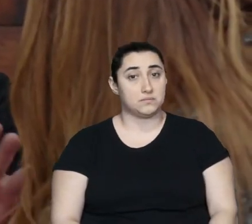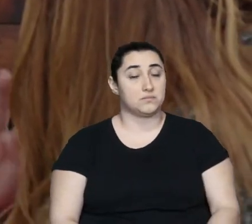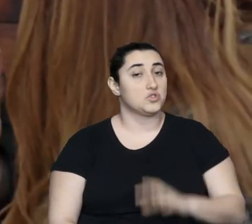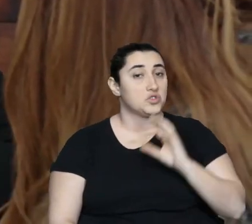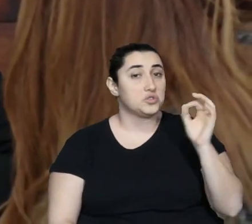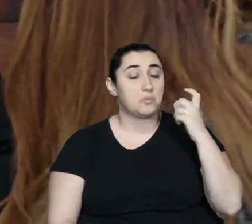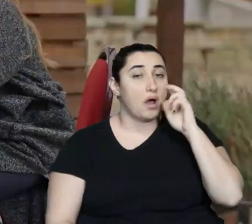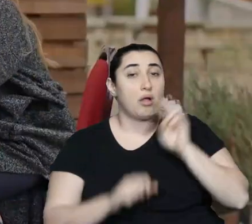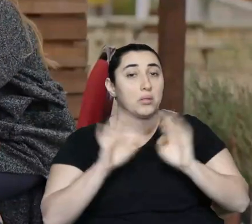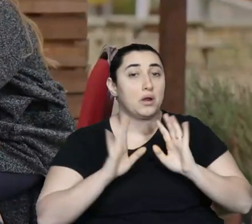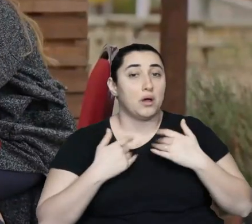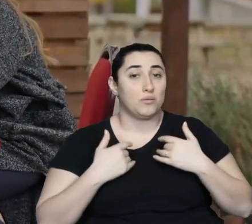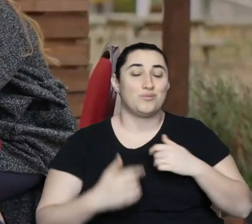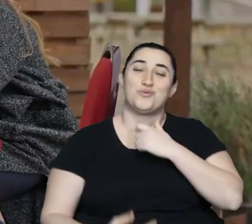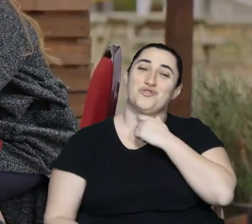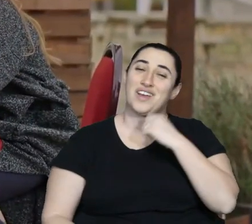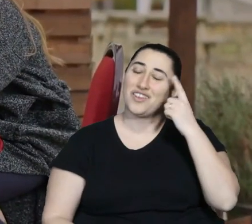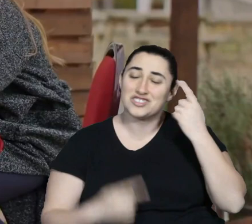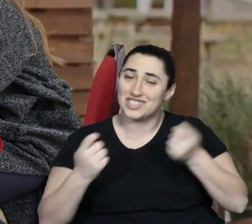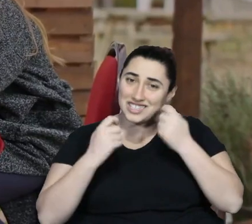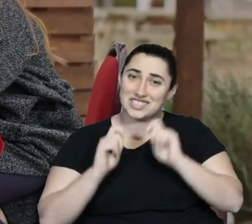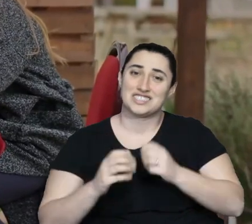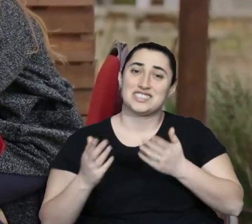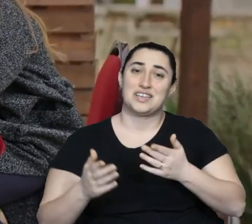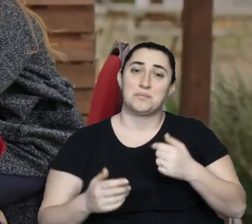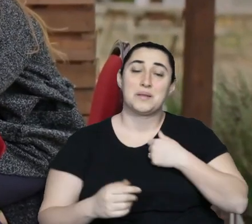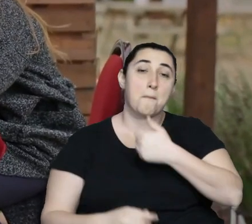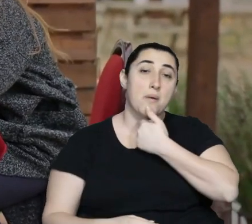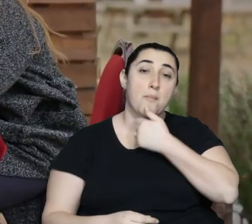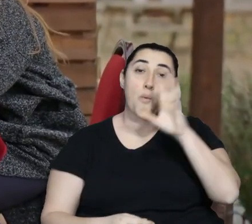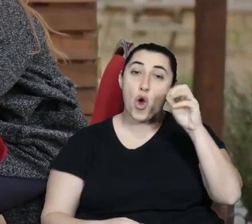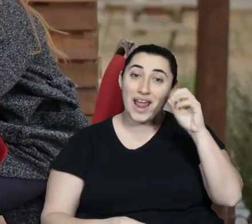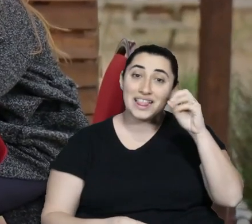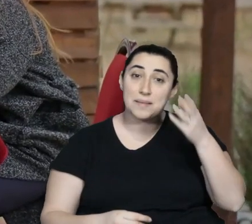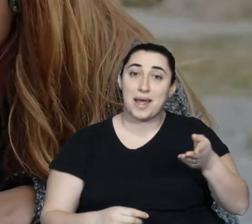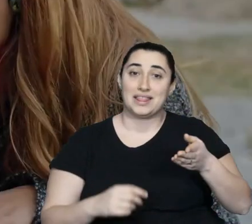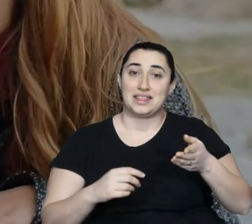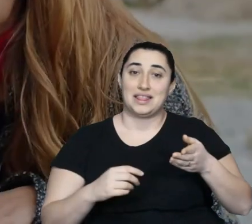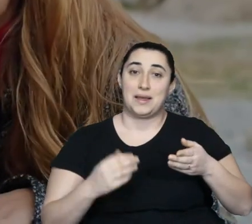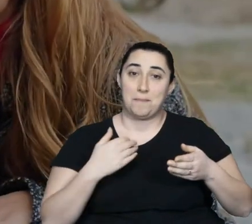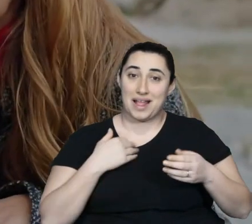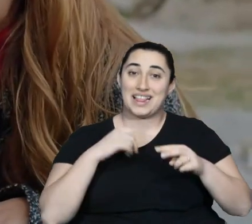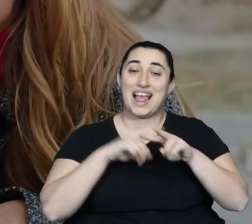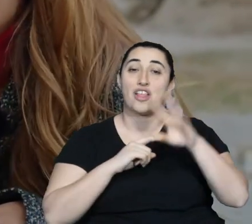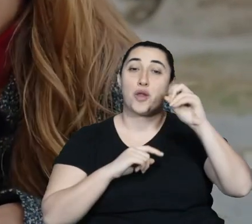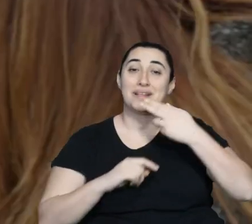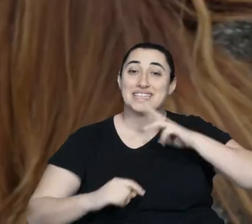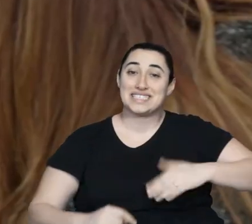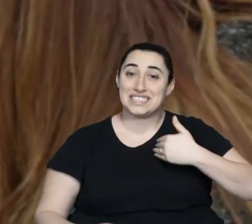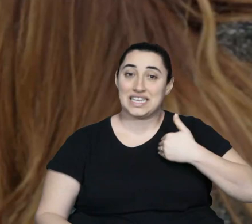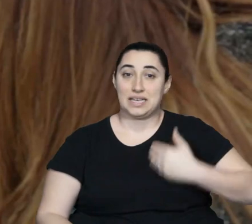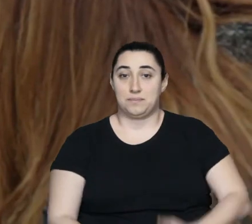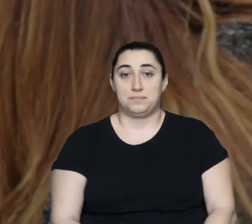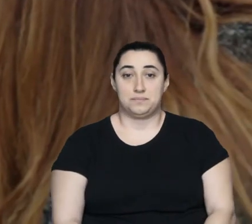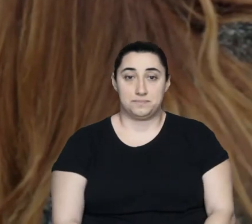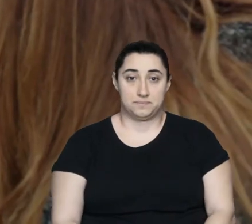Hayretim. Hiçbir şey hatırlamıyorum. Lütfen biraz hafızanı zorla. Benim babam öğretmen Kenan Yanardağ. Yani ben Kenan öğretmenin kızıyım.